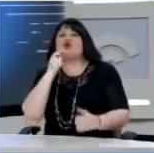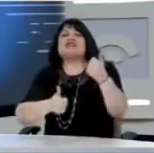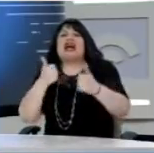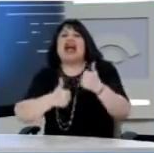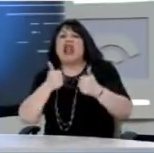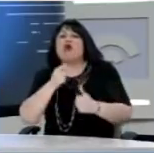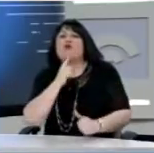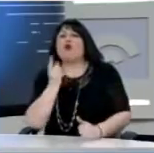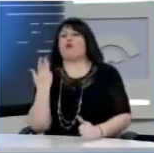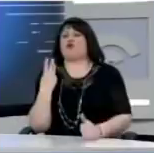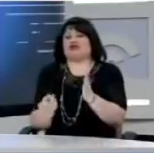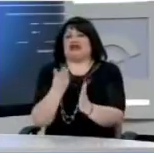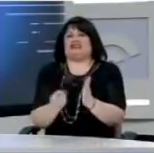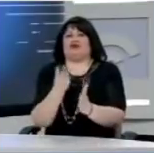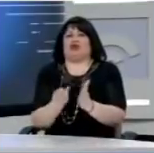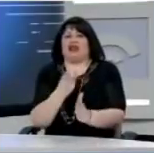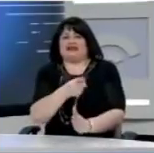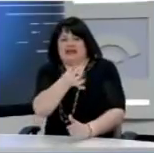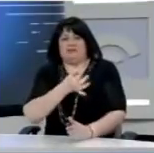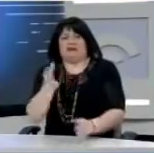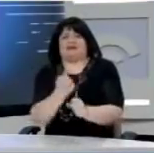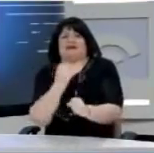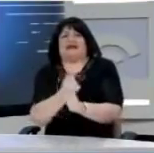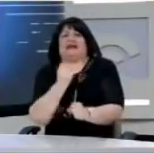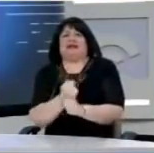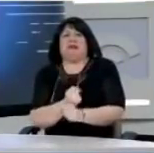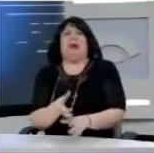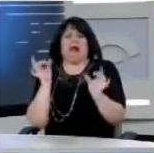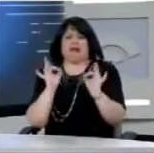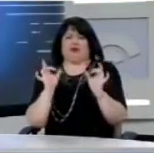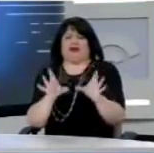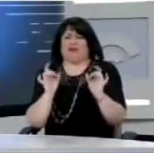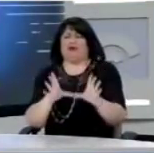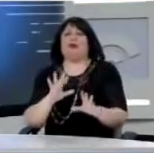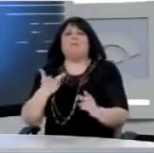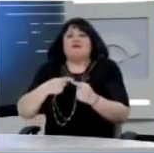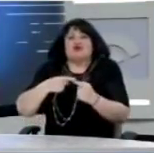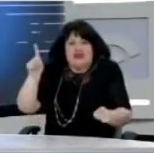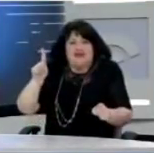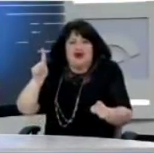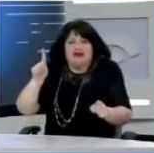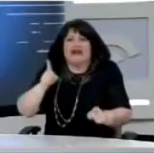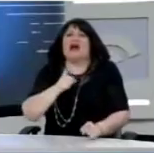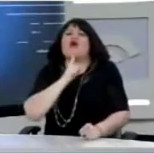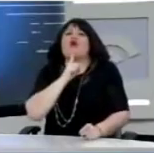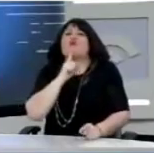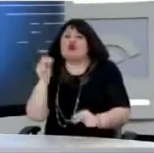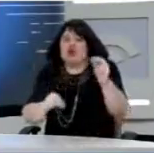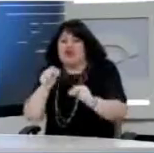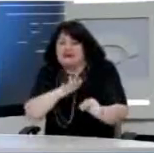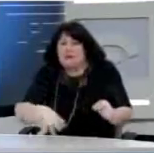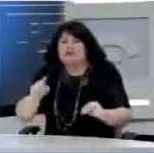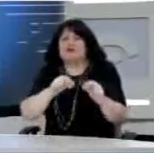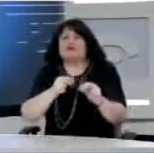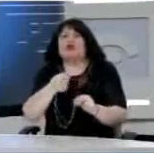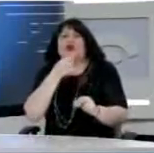όπως έγινε σε 3 απανωτές εκλογικές αναμετρήσεις τα προηγούμενα χρόνια? Μήπως η διαφορά θα είναι αντίστοιχη με αυτήν του δημοψηφίσματος που